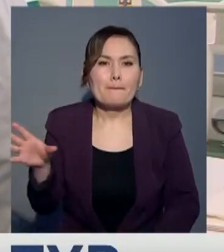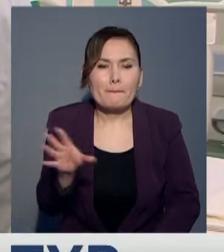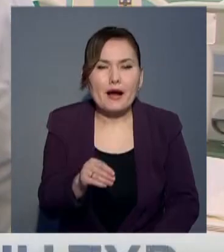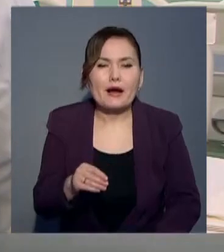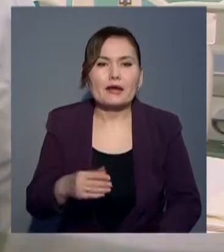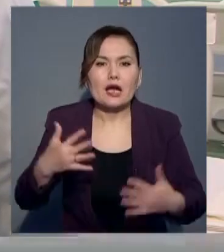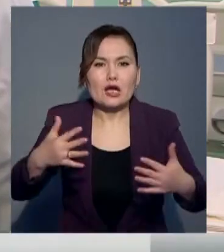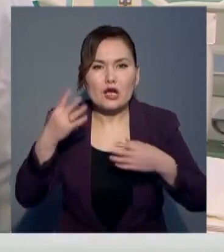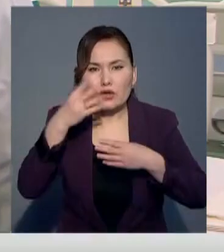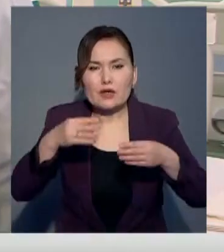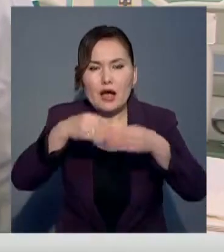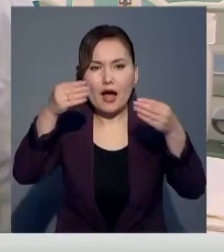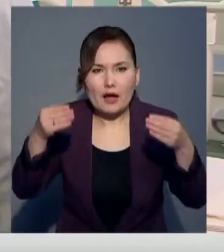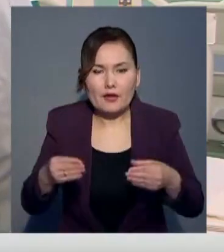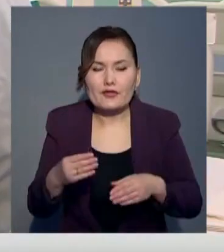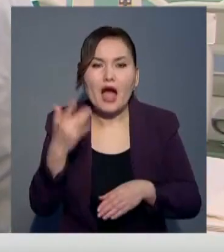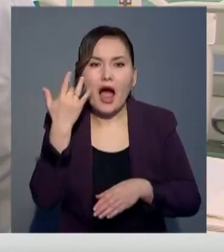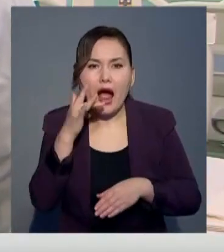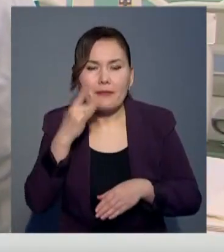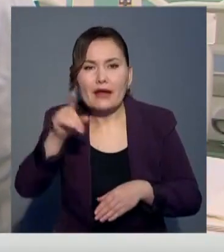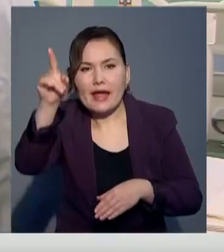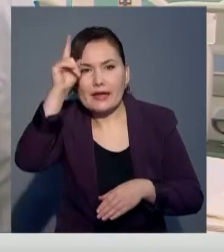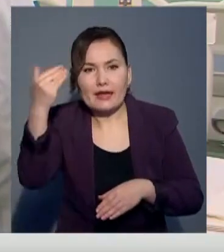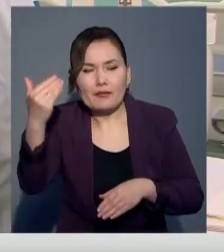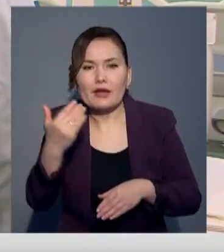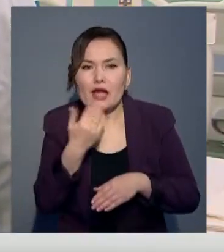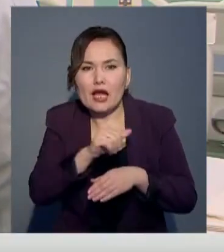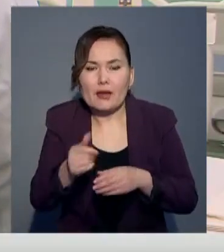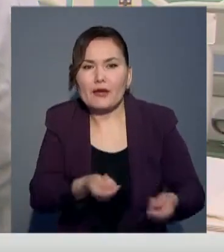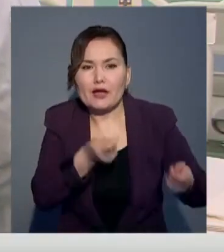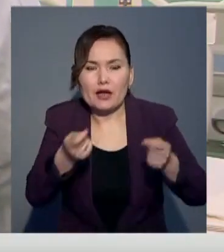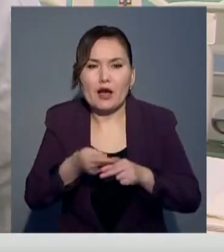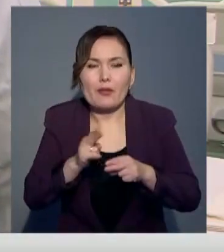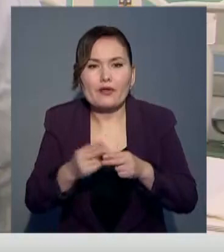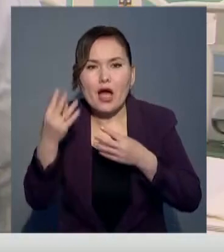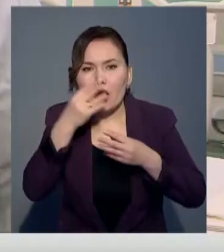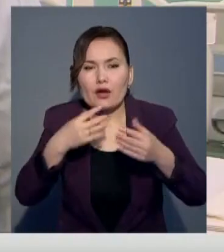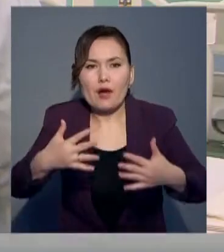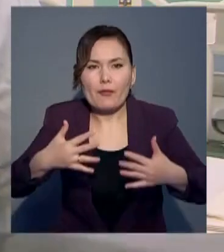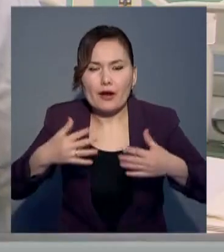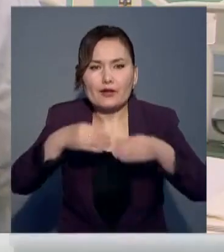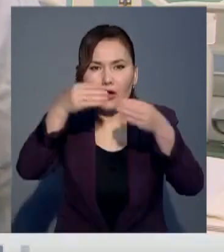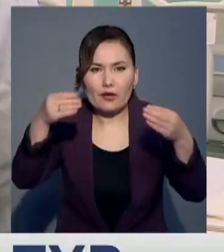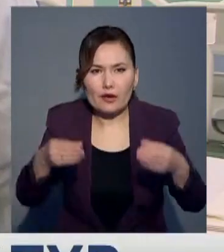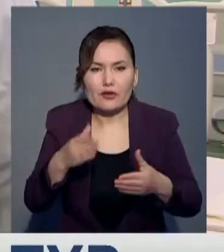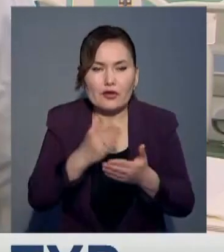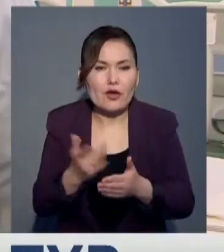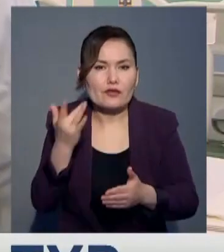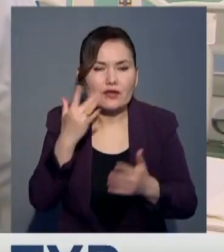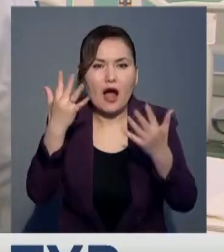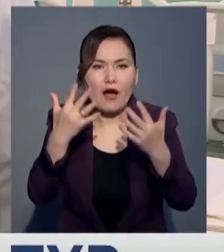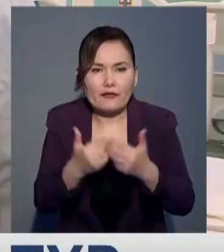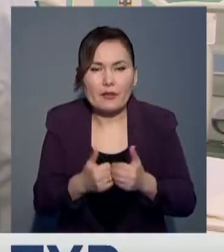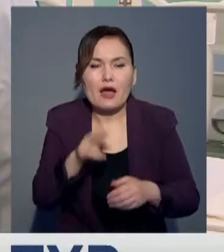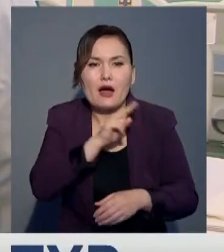жабдық Америка Құрама Штаттарында, Германияда жасалған. Өкпені жасанды желдеткіш құрылғылары интеллектуалды режимде жұмыс істейді.